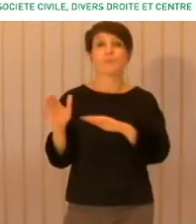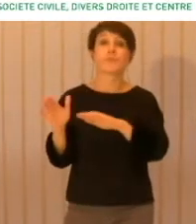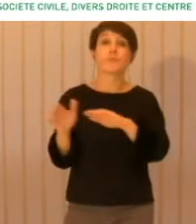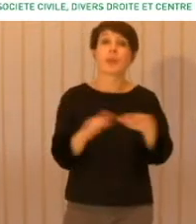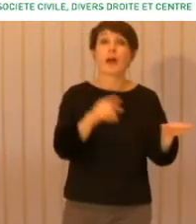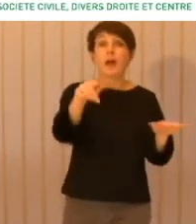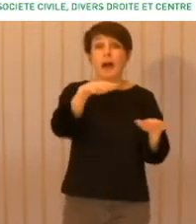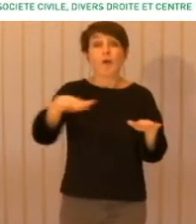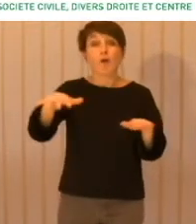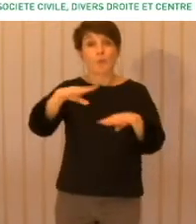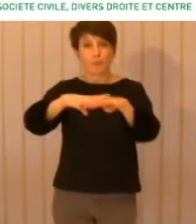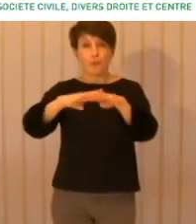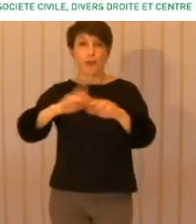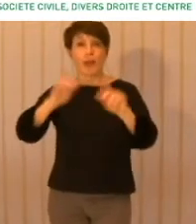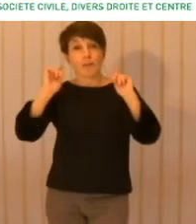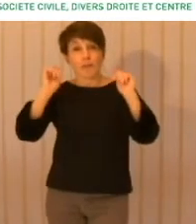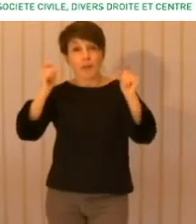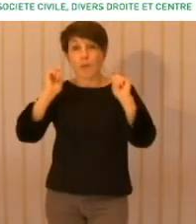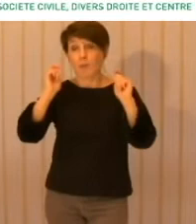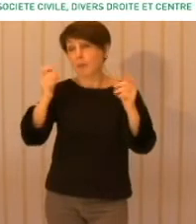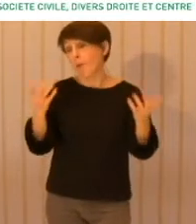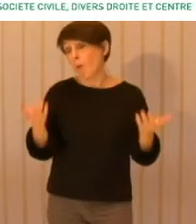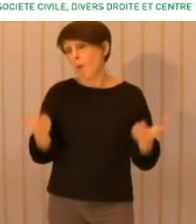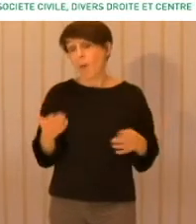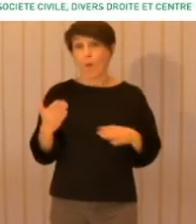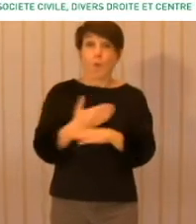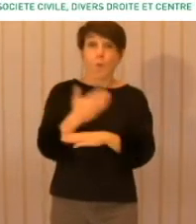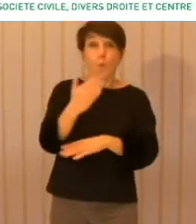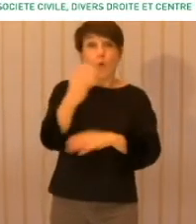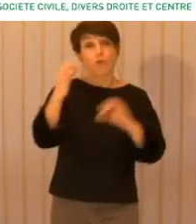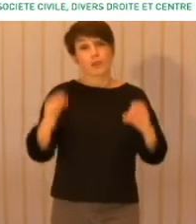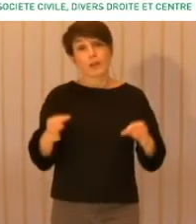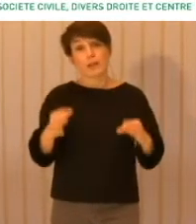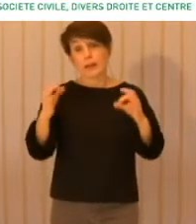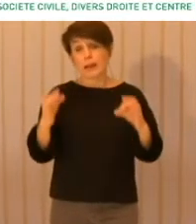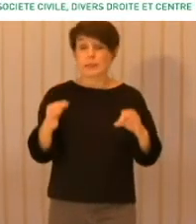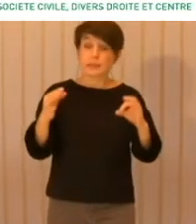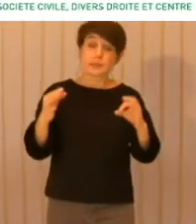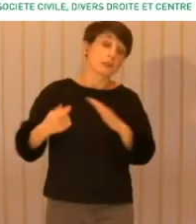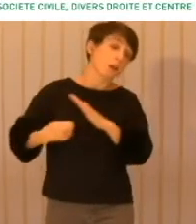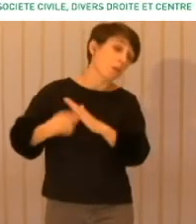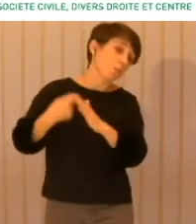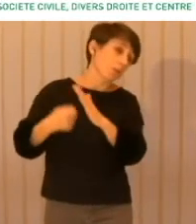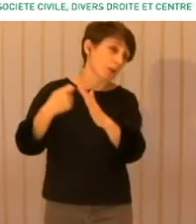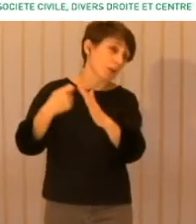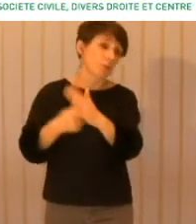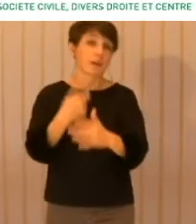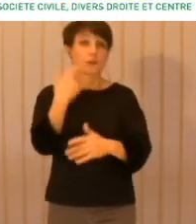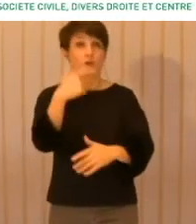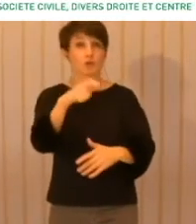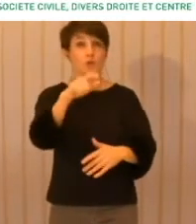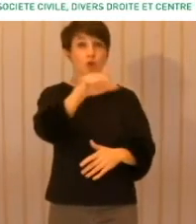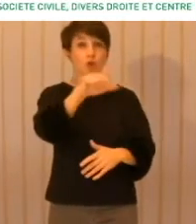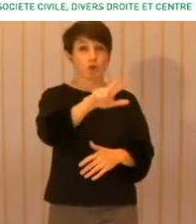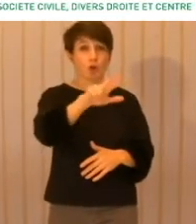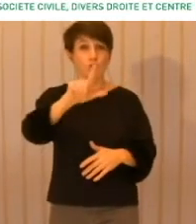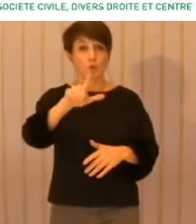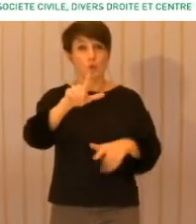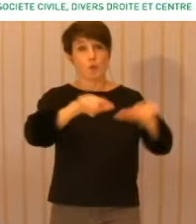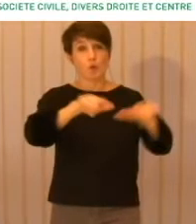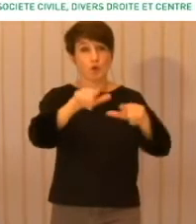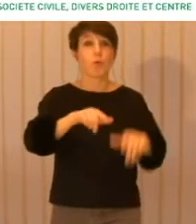l'Abbaye, c'est un projet classique, répété, 232 logements, 40% de logements sociaux,